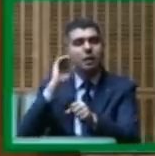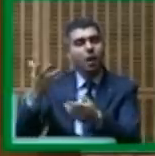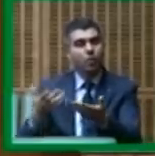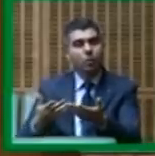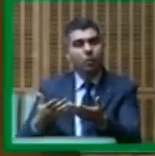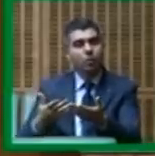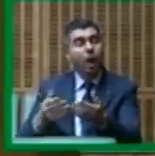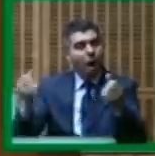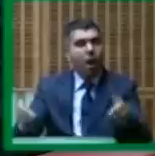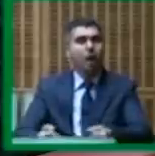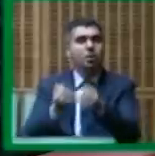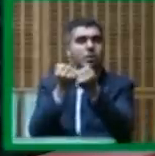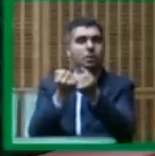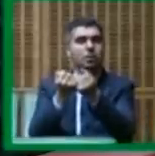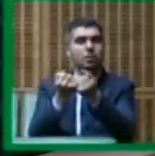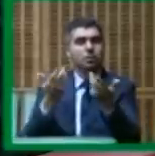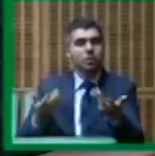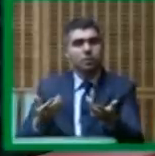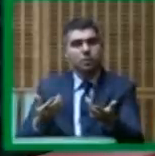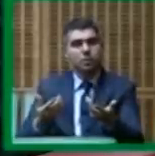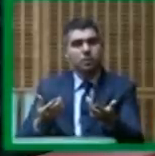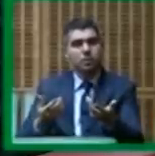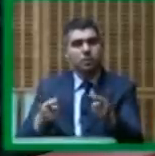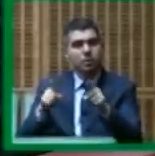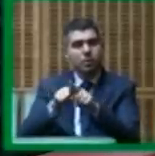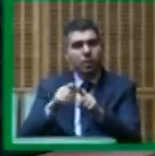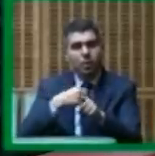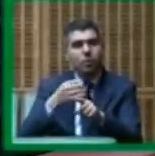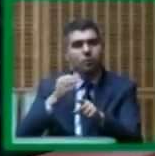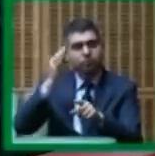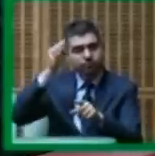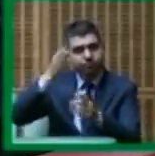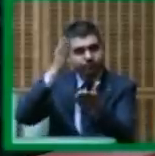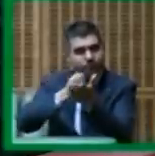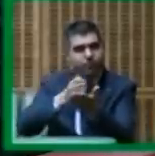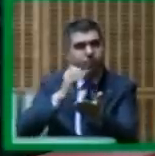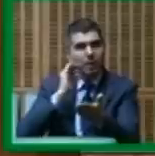اللي خصها تقوم به، ولكن باش تقوم به مزيان